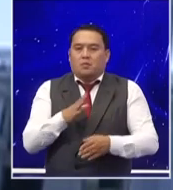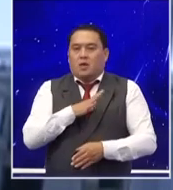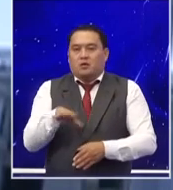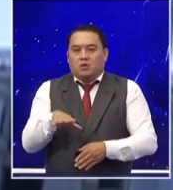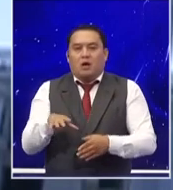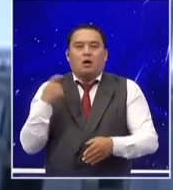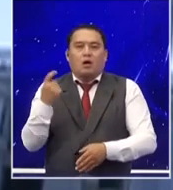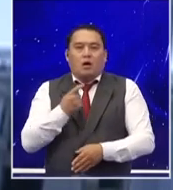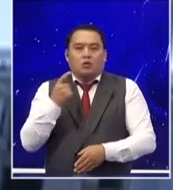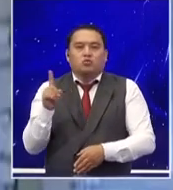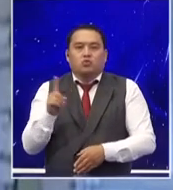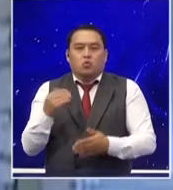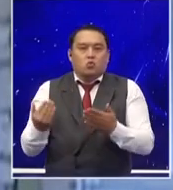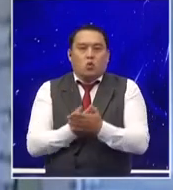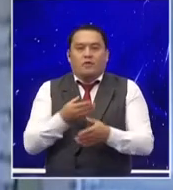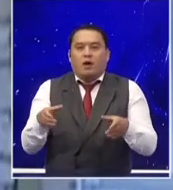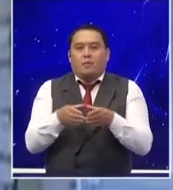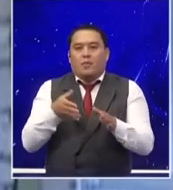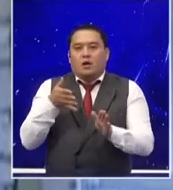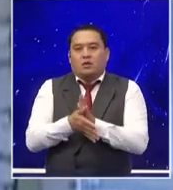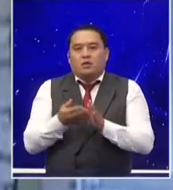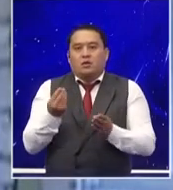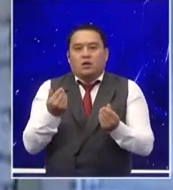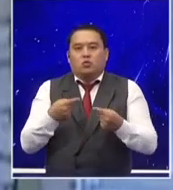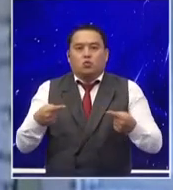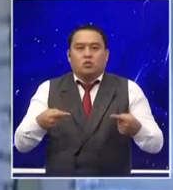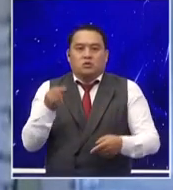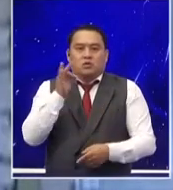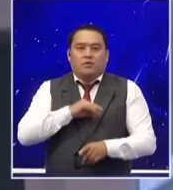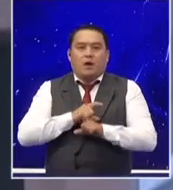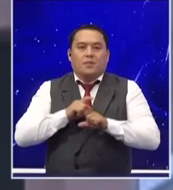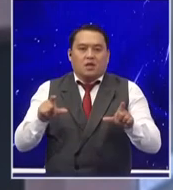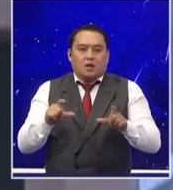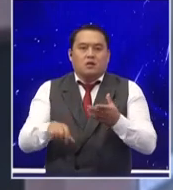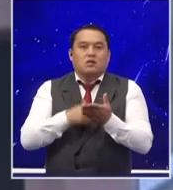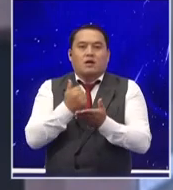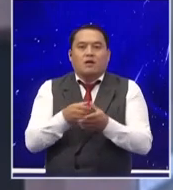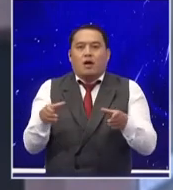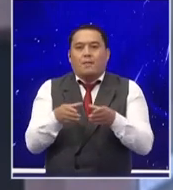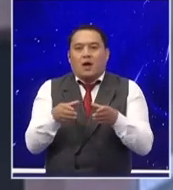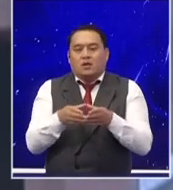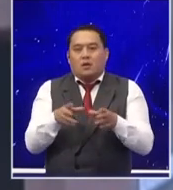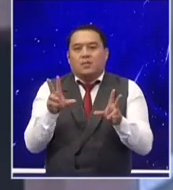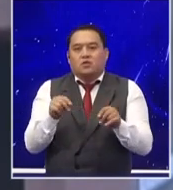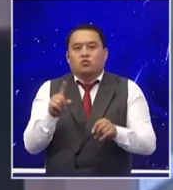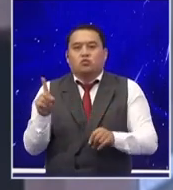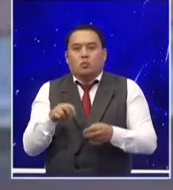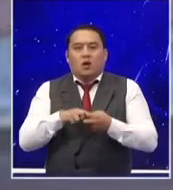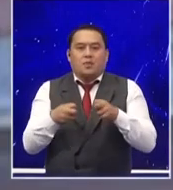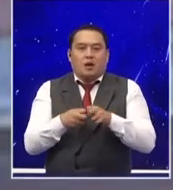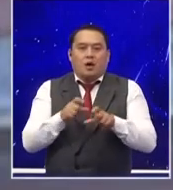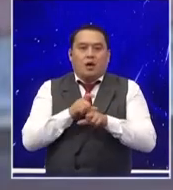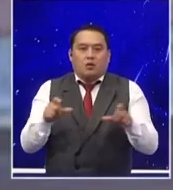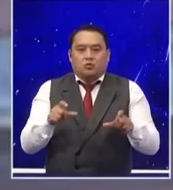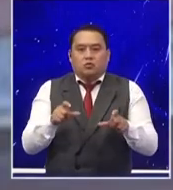владельцы квартир считают что новая компания потратила иметь деньги на другие свои объекты глава компании застройщика при сдает проблемный объект